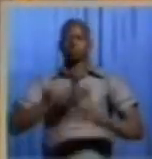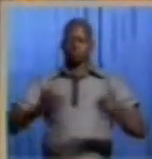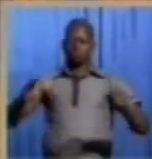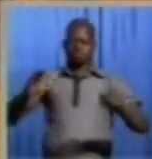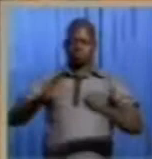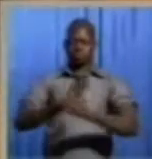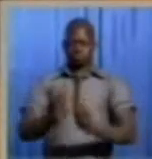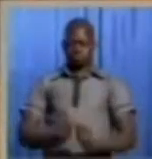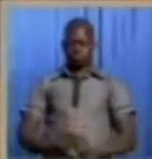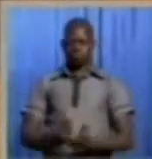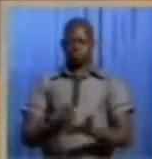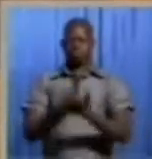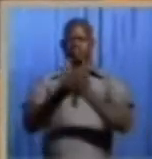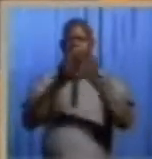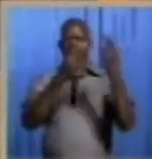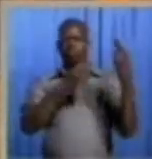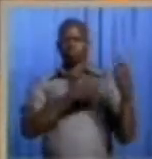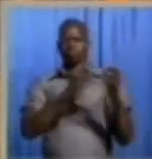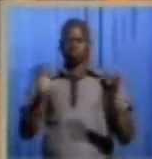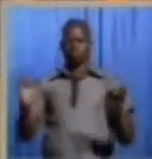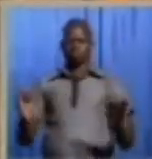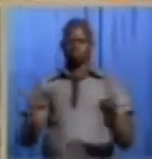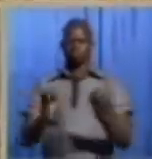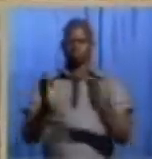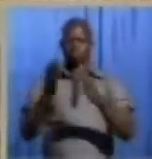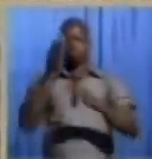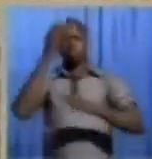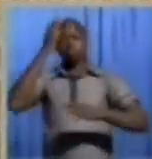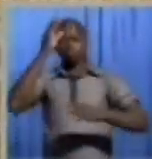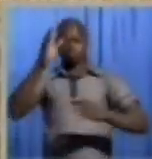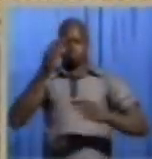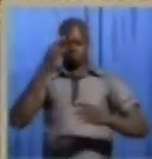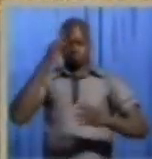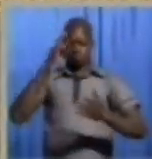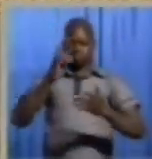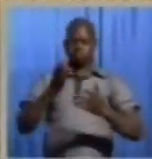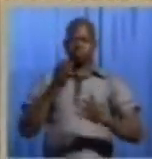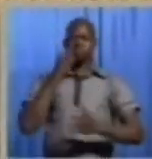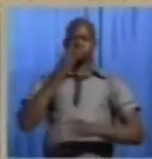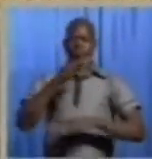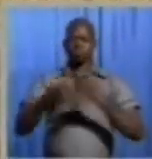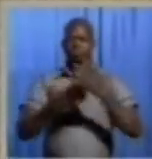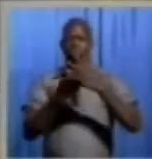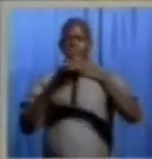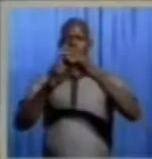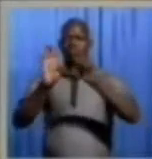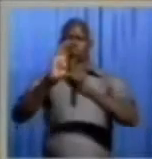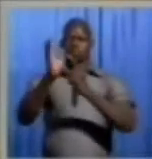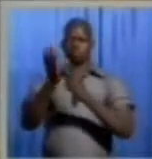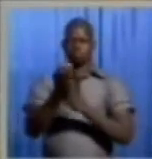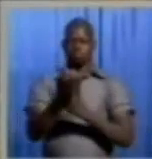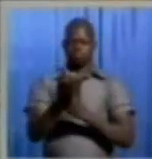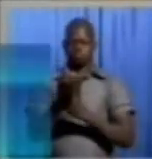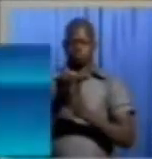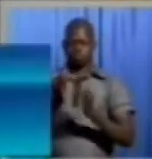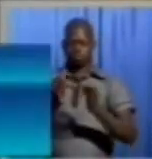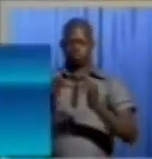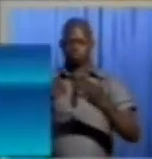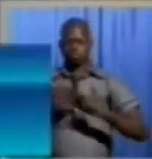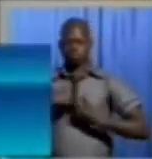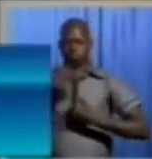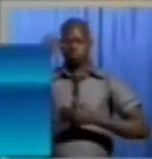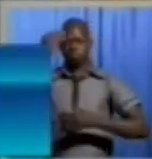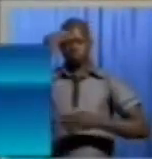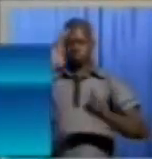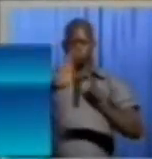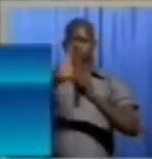leur soutien aux responsables du Festico, car selon elles, tout part de la culture. Si on a un ministère de la